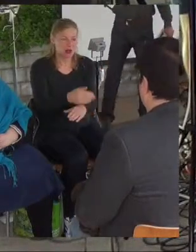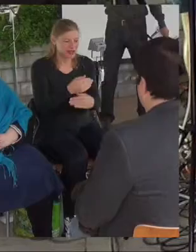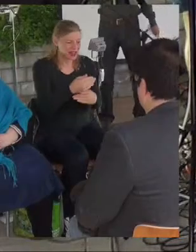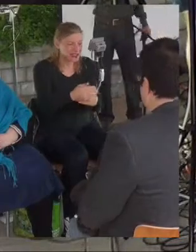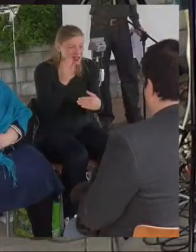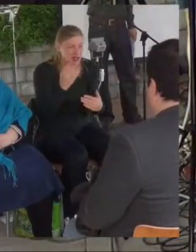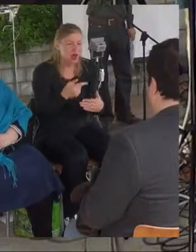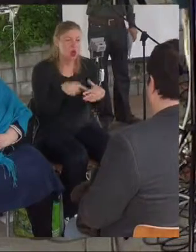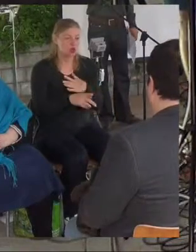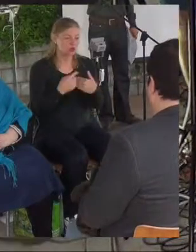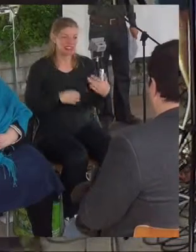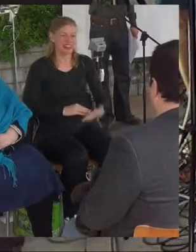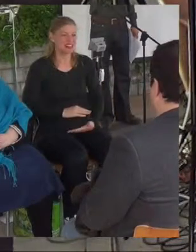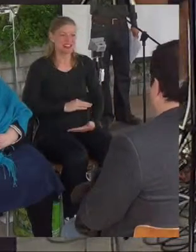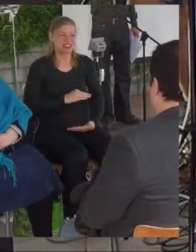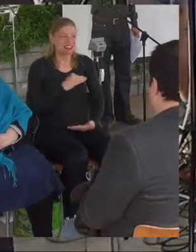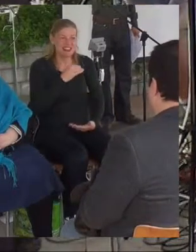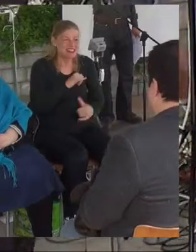voll kriegen.